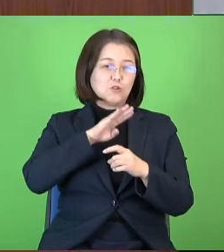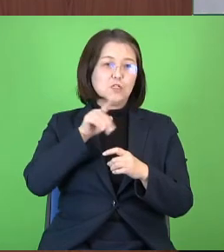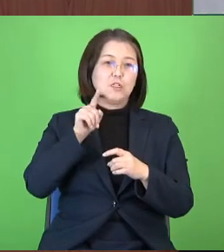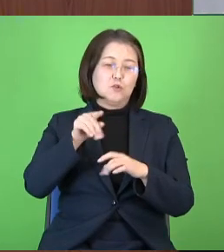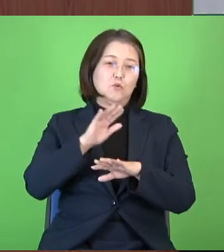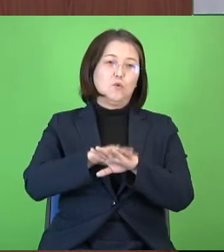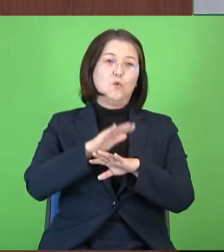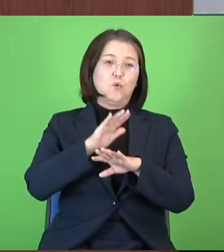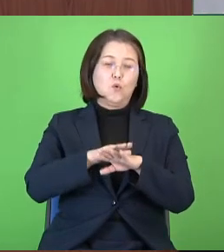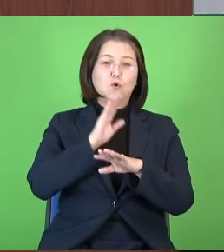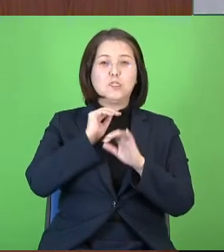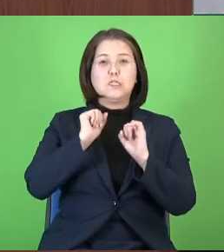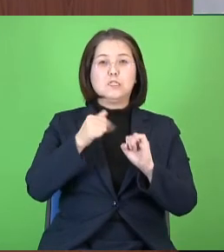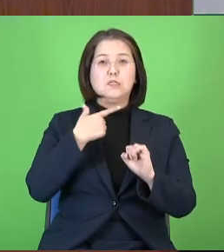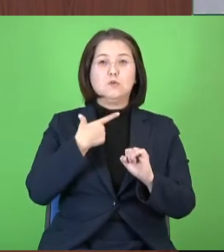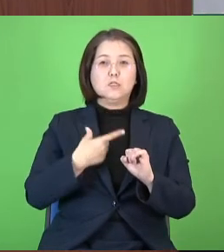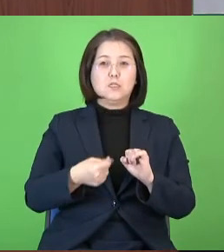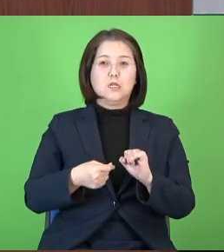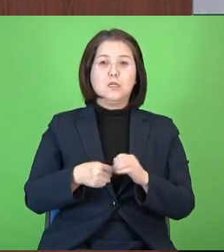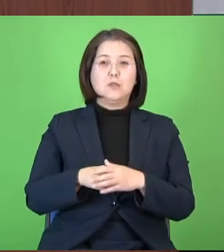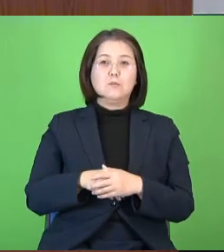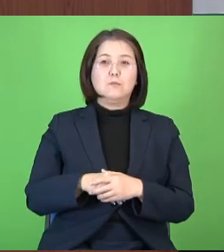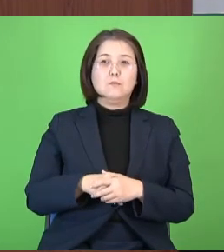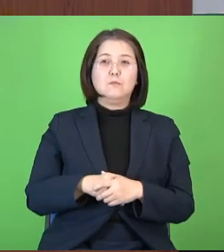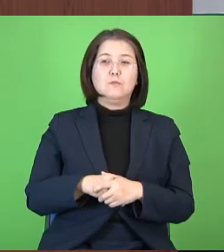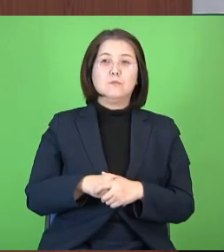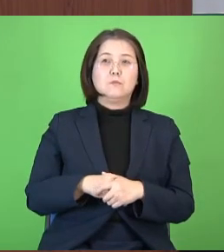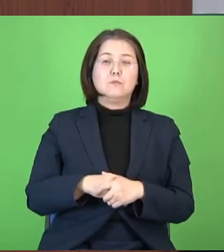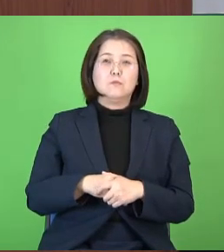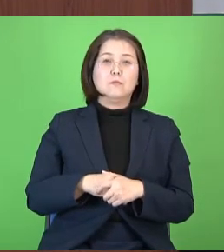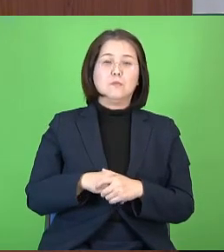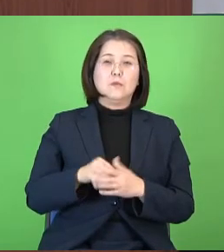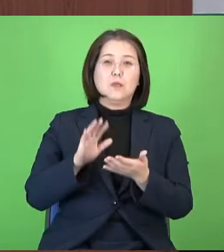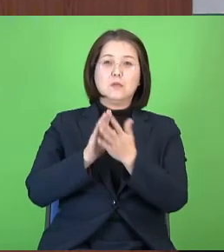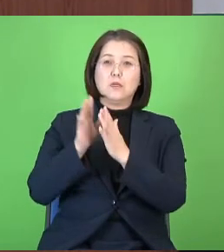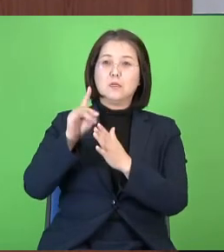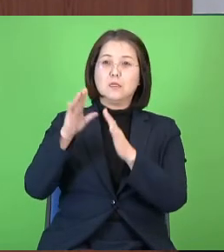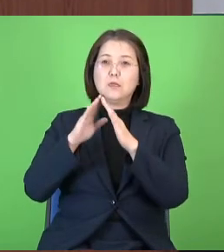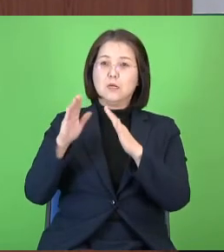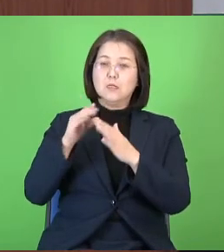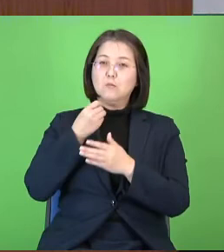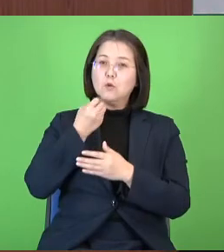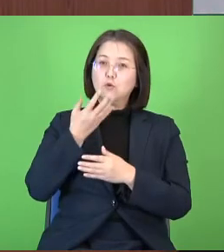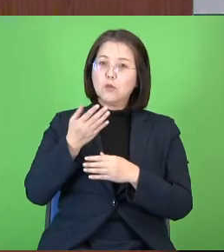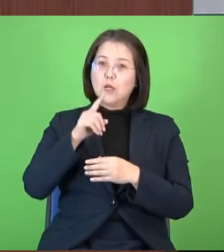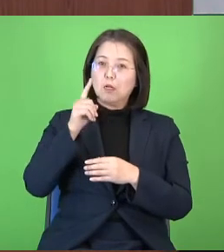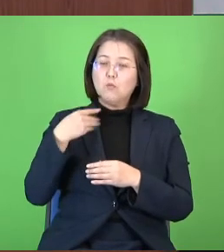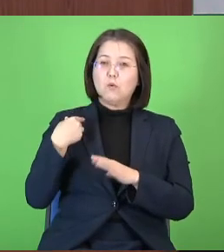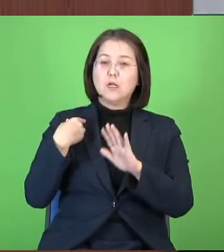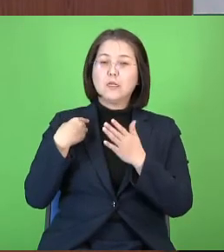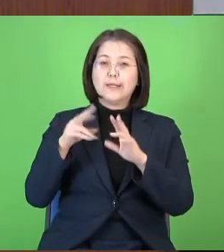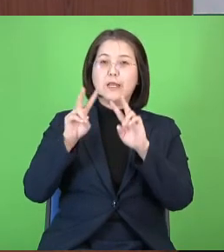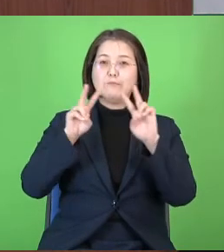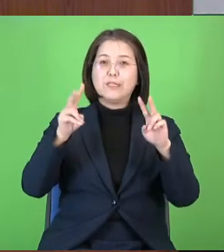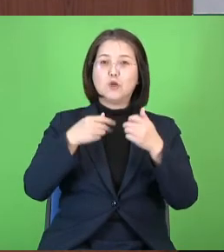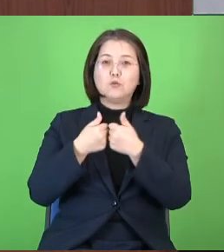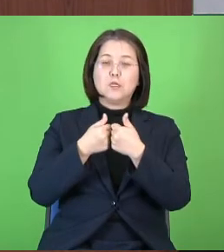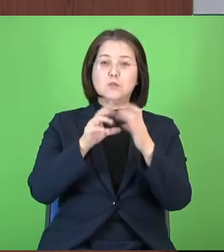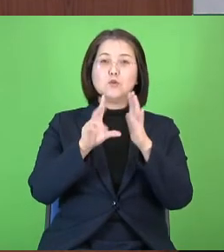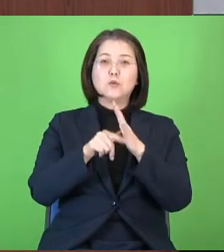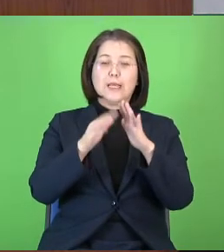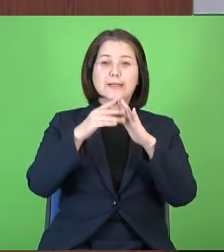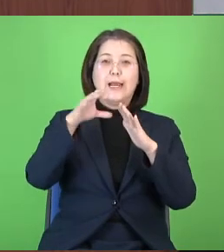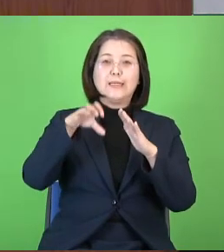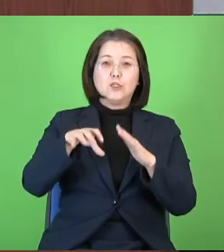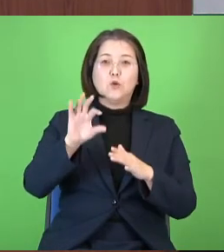やすくまたどんどん戸1-9にも乗っかりやすくそして建設的な方向に議論がまあいくであろうてそんな事5